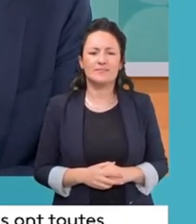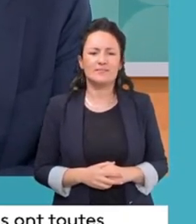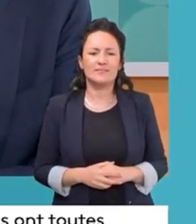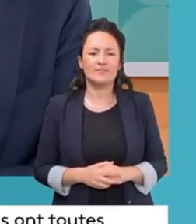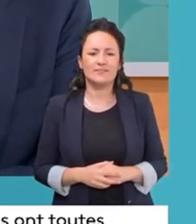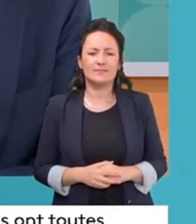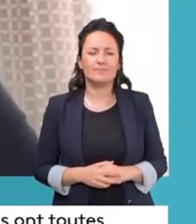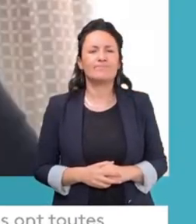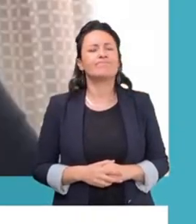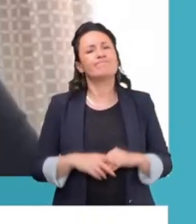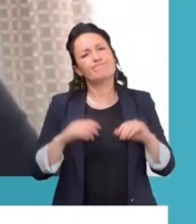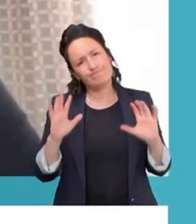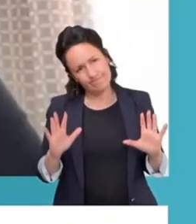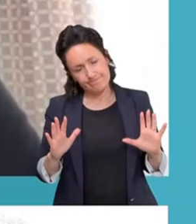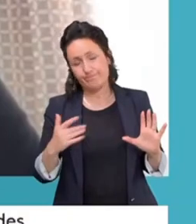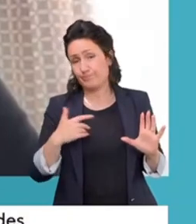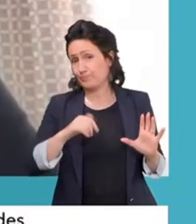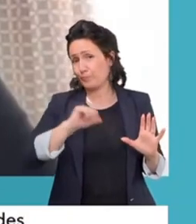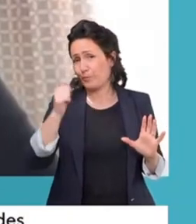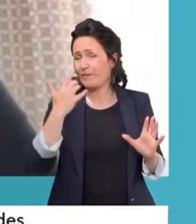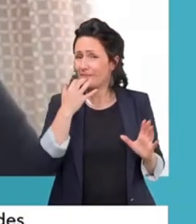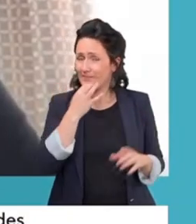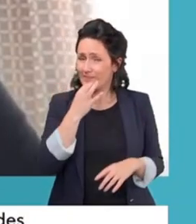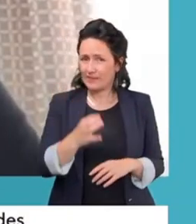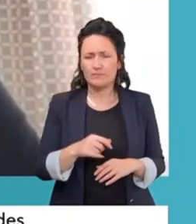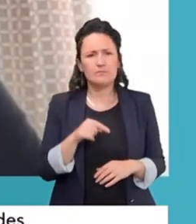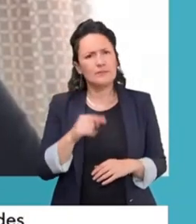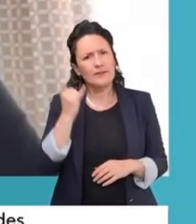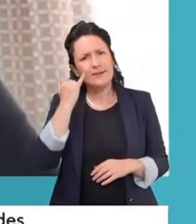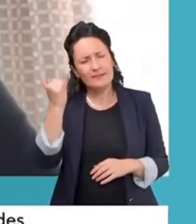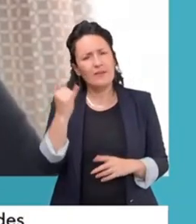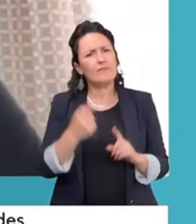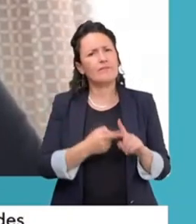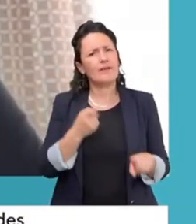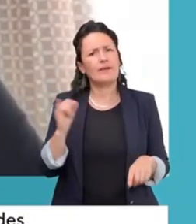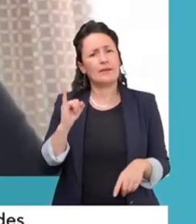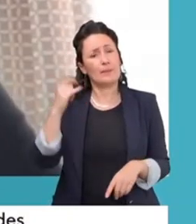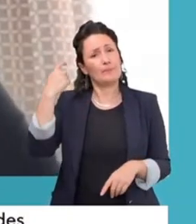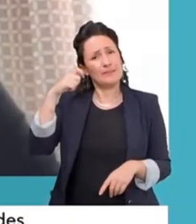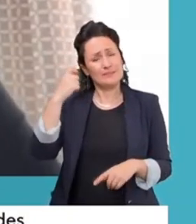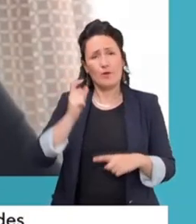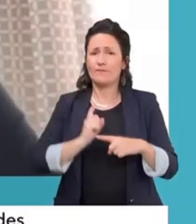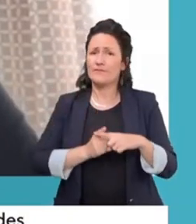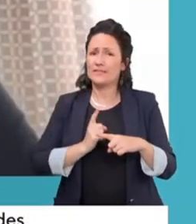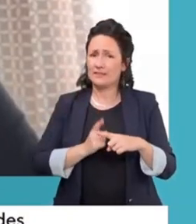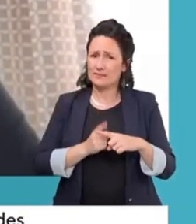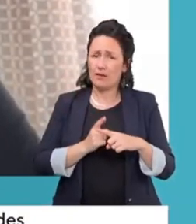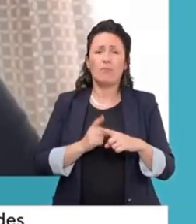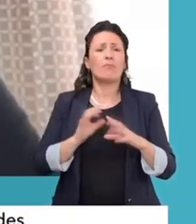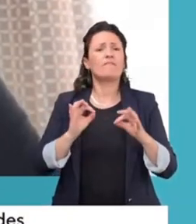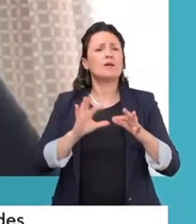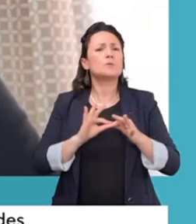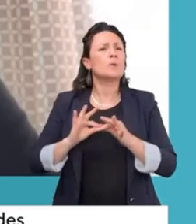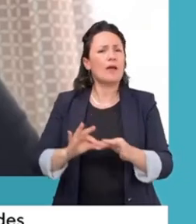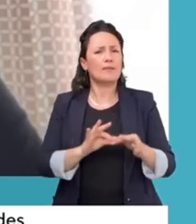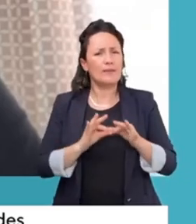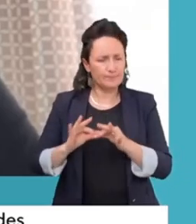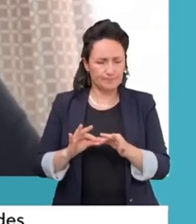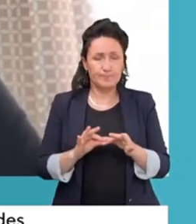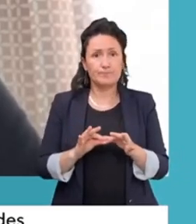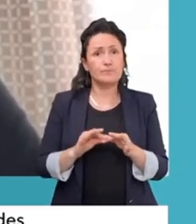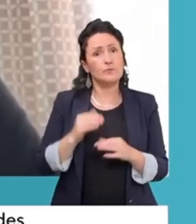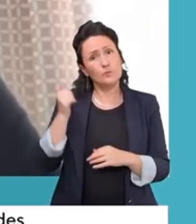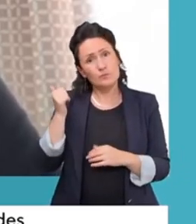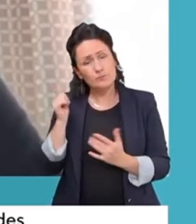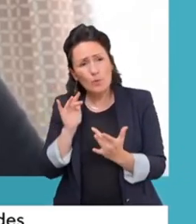Alors d'abord, je voudrais rappeler que cette initiative, elle émane de Pascal Brice, le président de la Fédération des acteurs de la solidarité, qui a